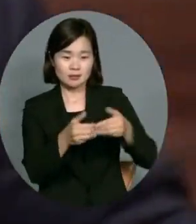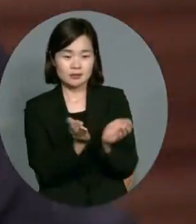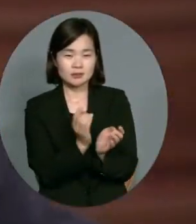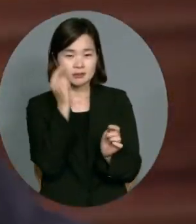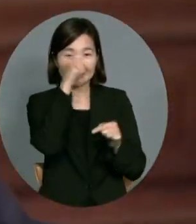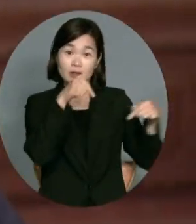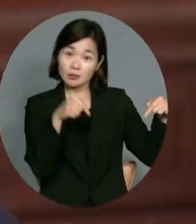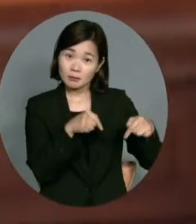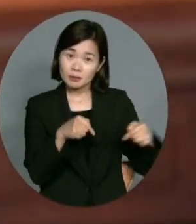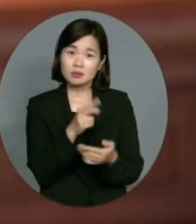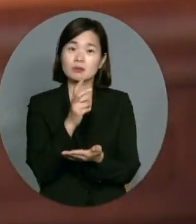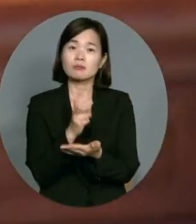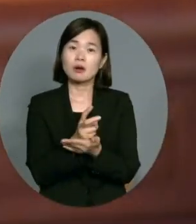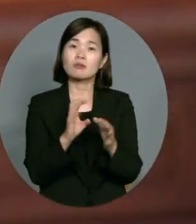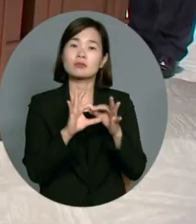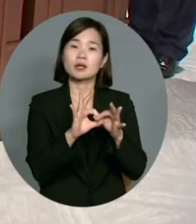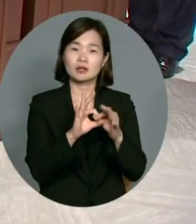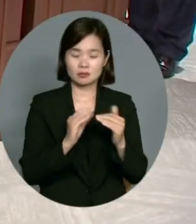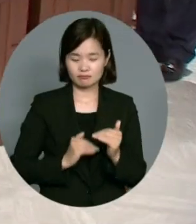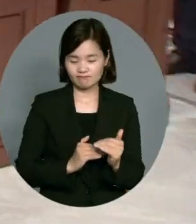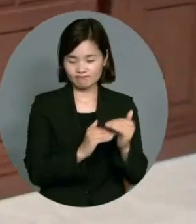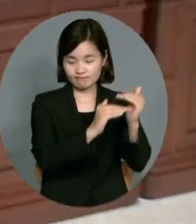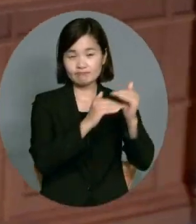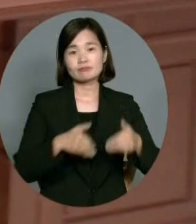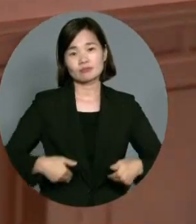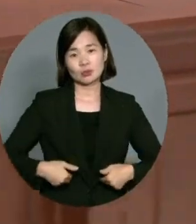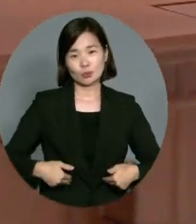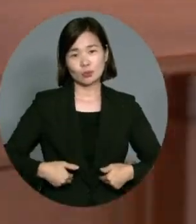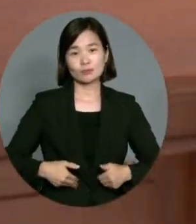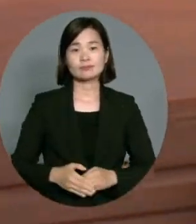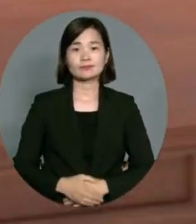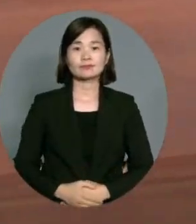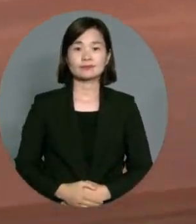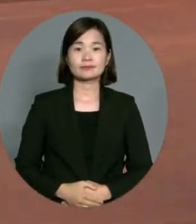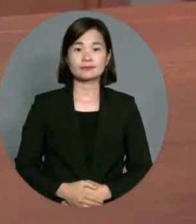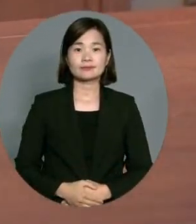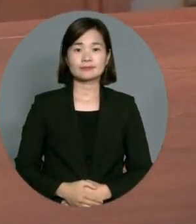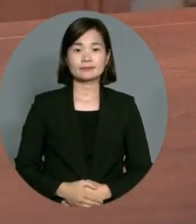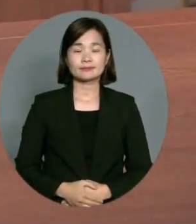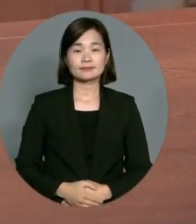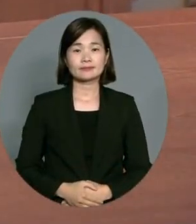조속히 추진해야 한다는 목소리가 높습니다. MBC 뉴스 권윤수입니다.